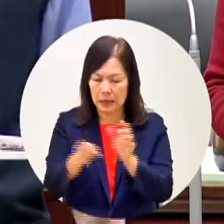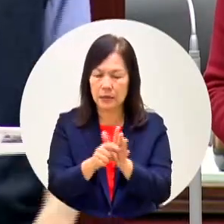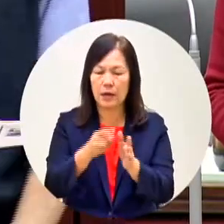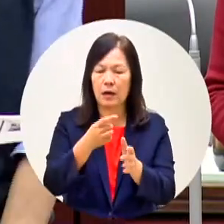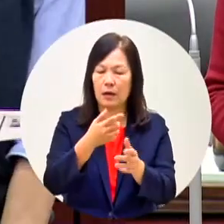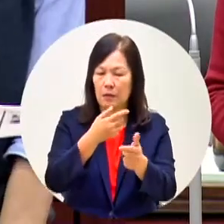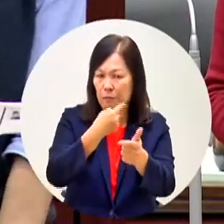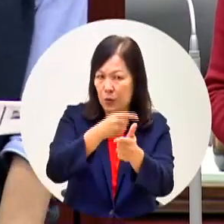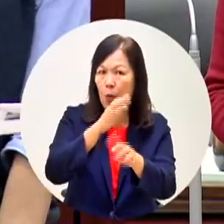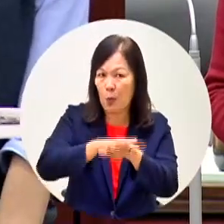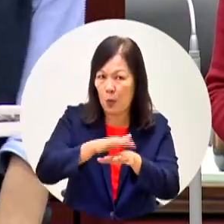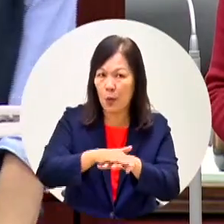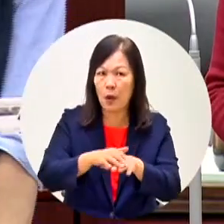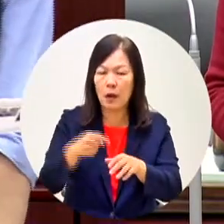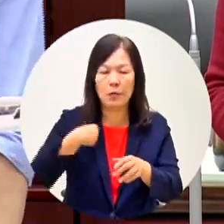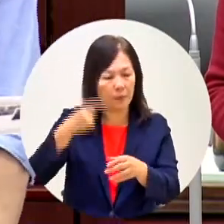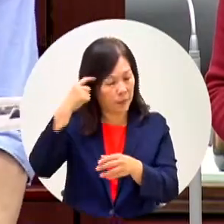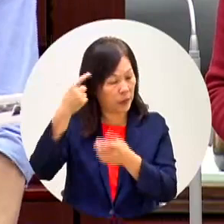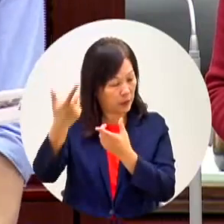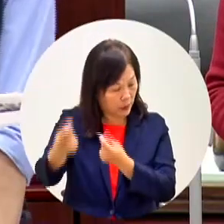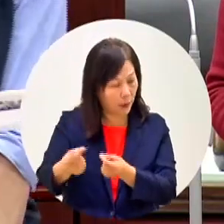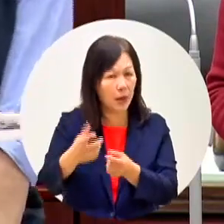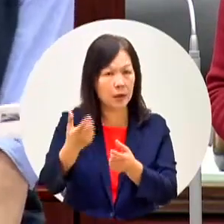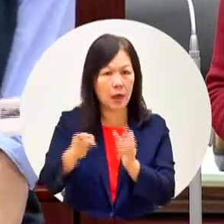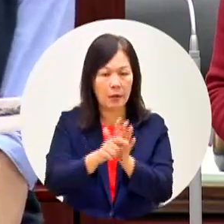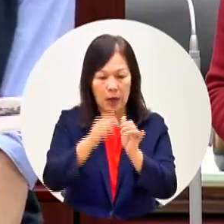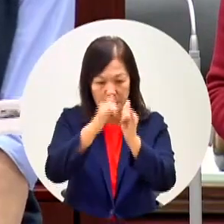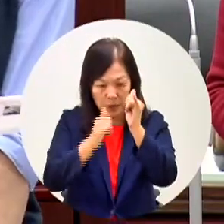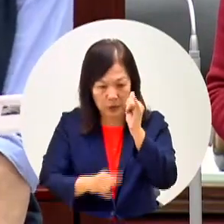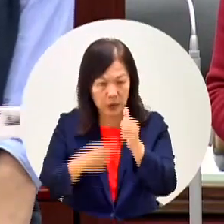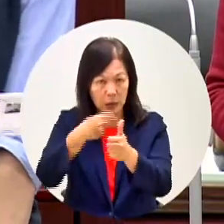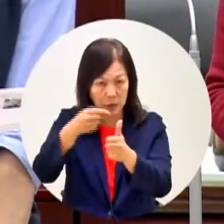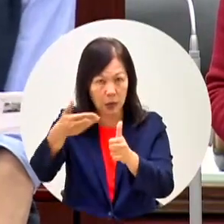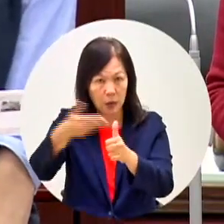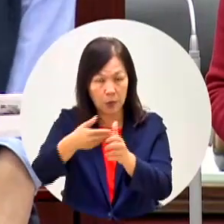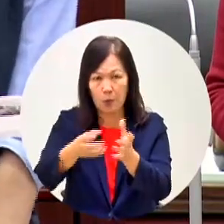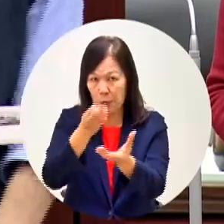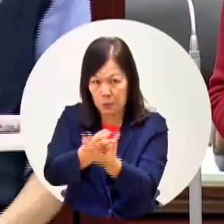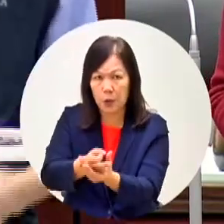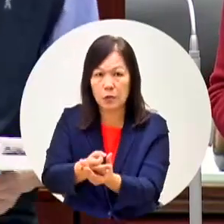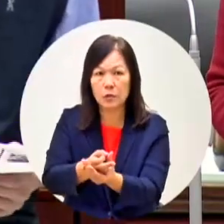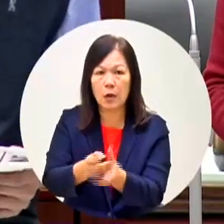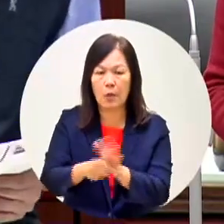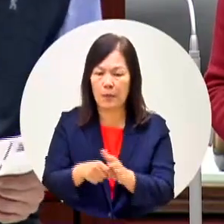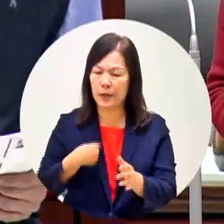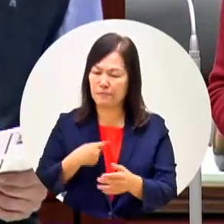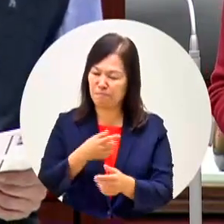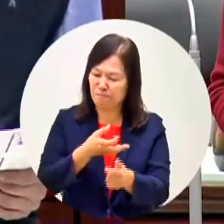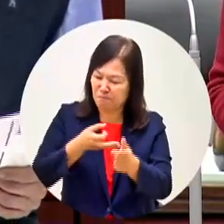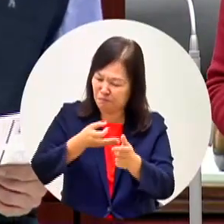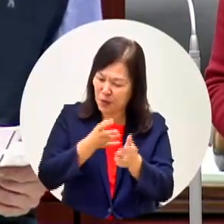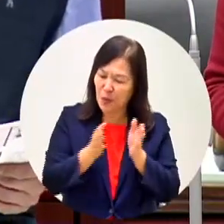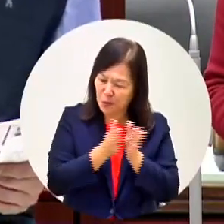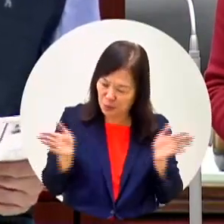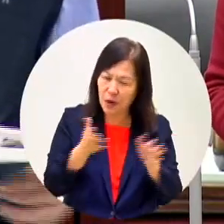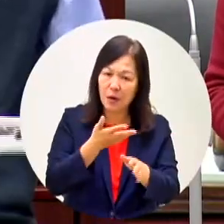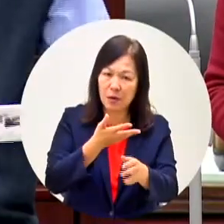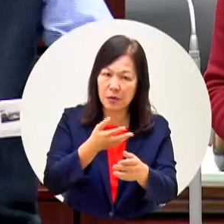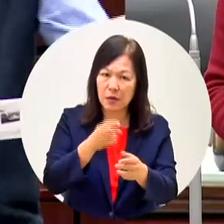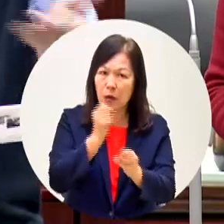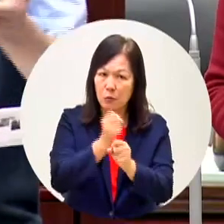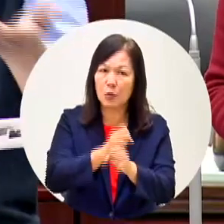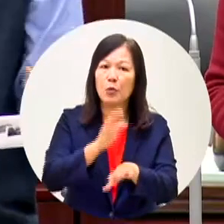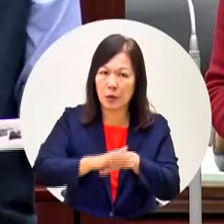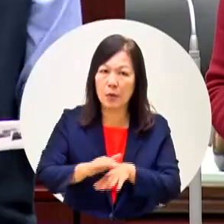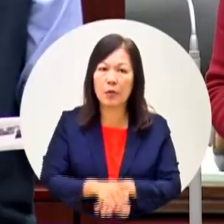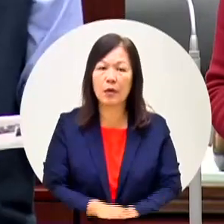我们都希望下一代的教育投资我们很舍得也愿意这样去做。二阶轻轨您